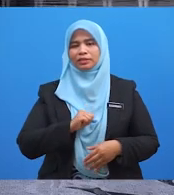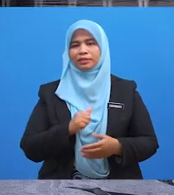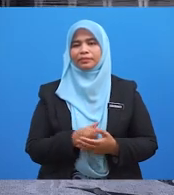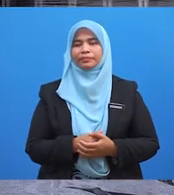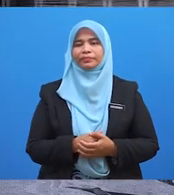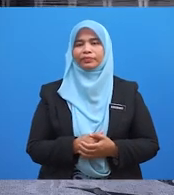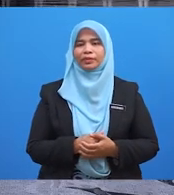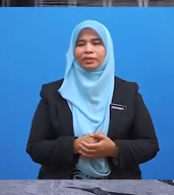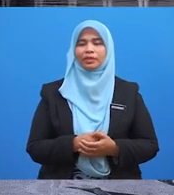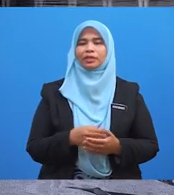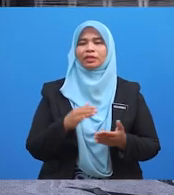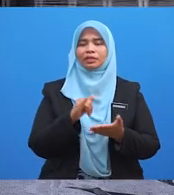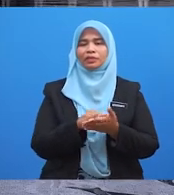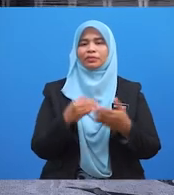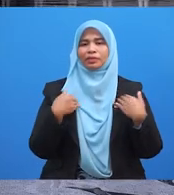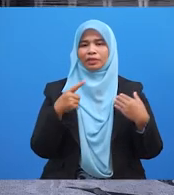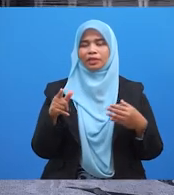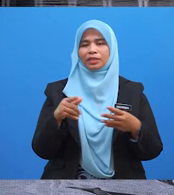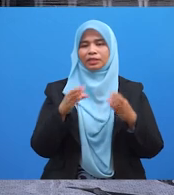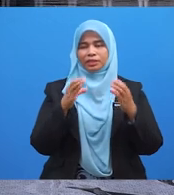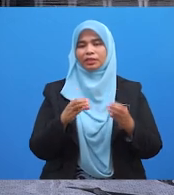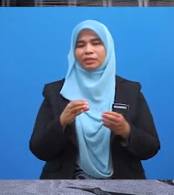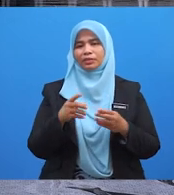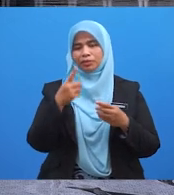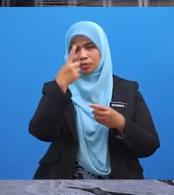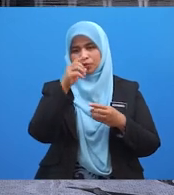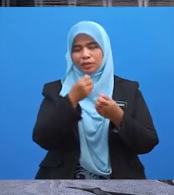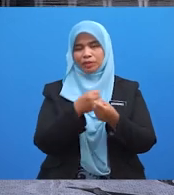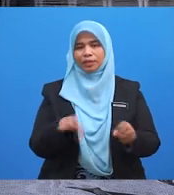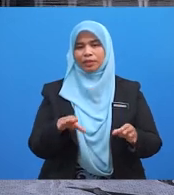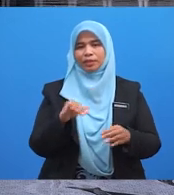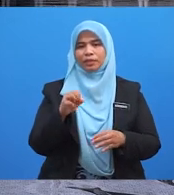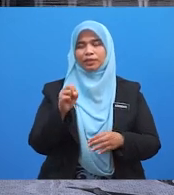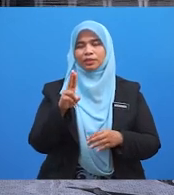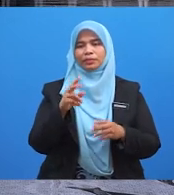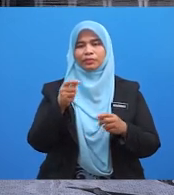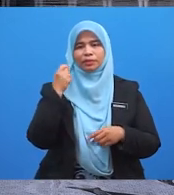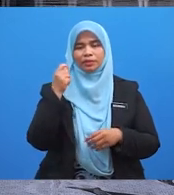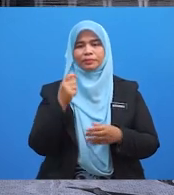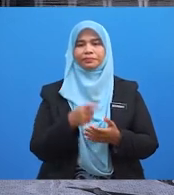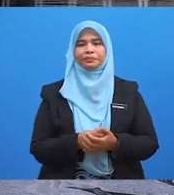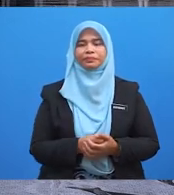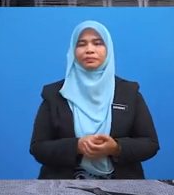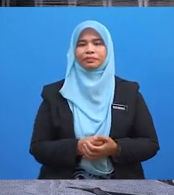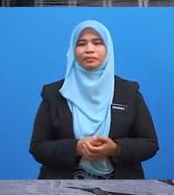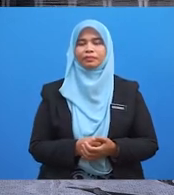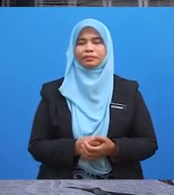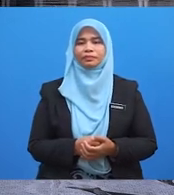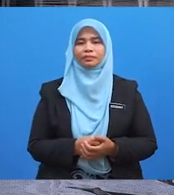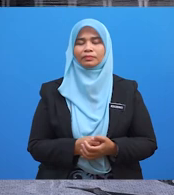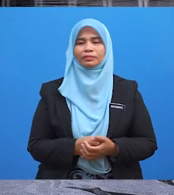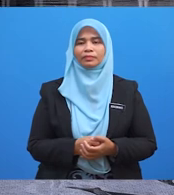Demikianlah penyelesaian kepada isu berkaitan poligami yang berlaku dalam masyarakat